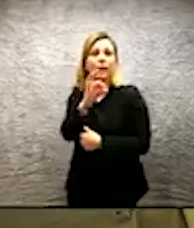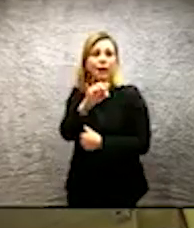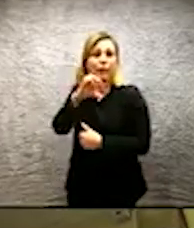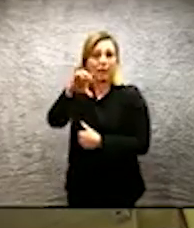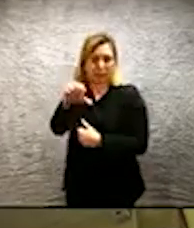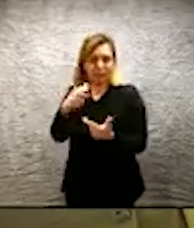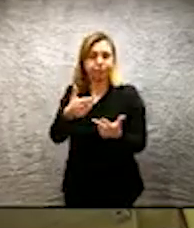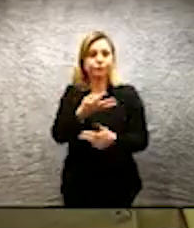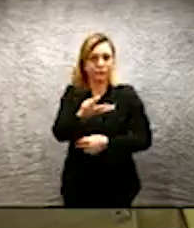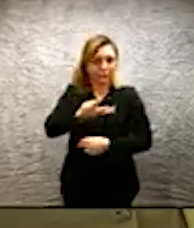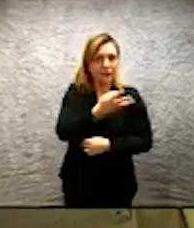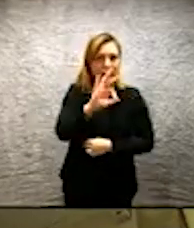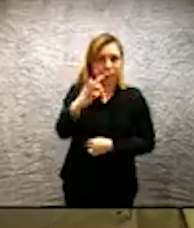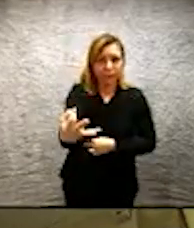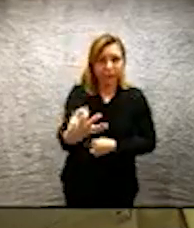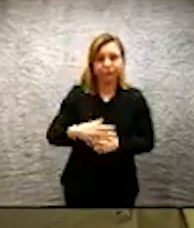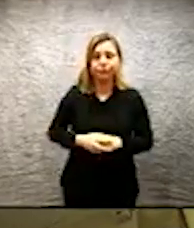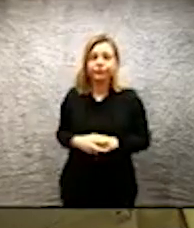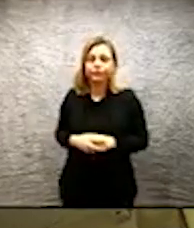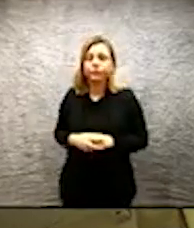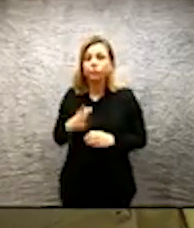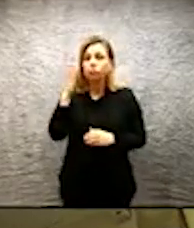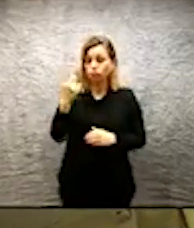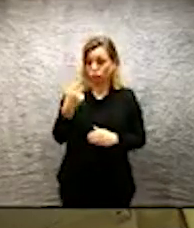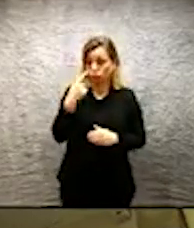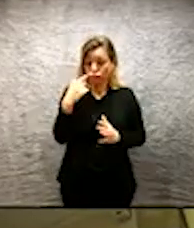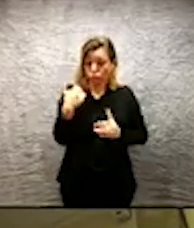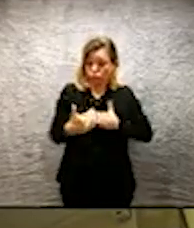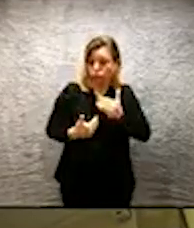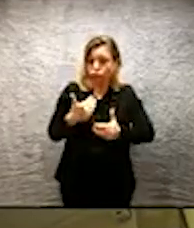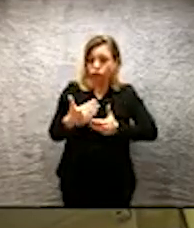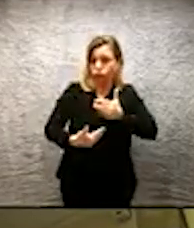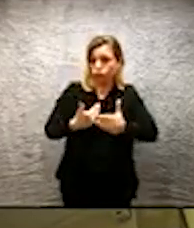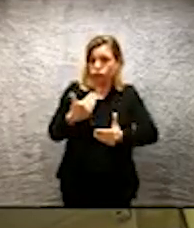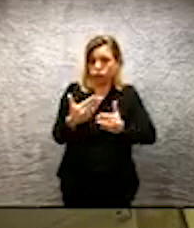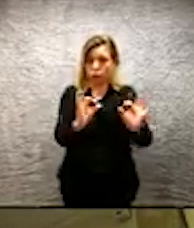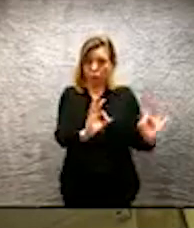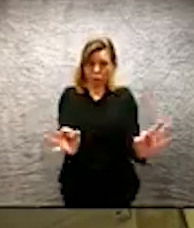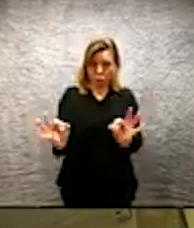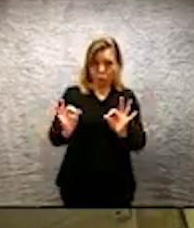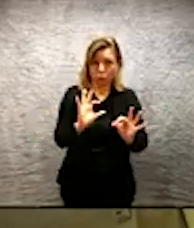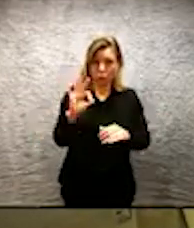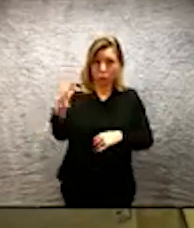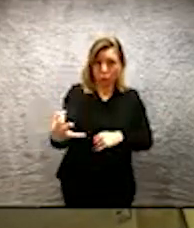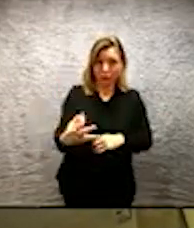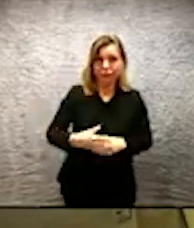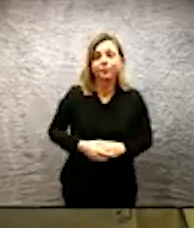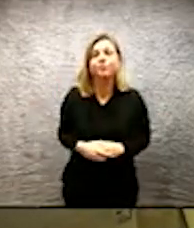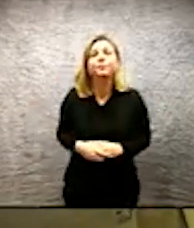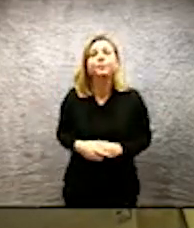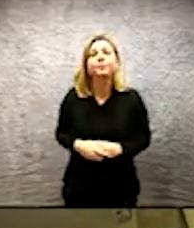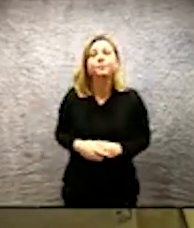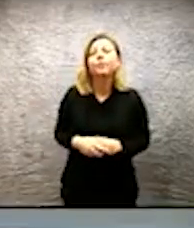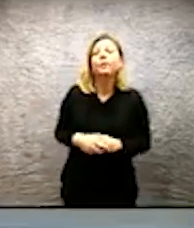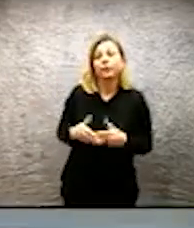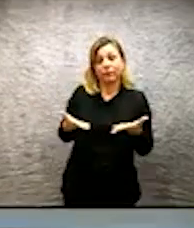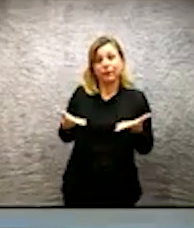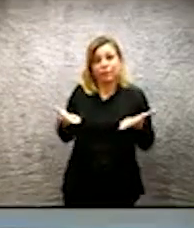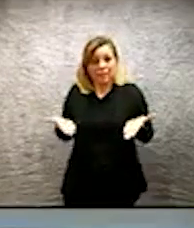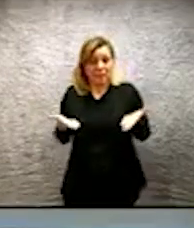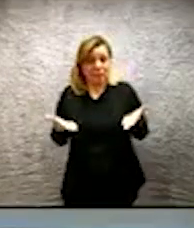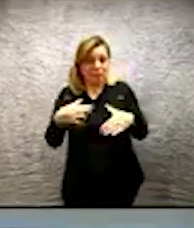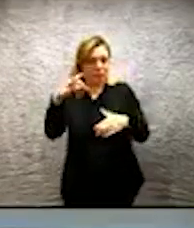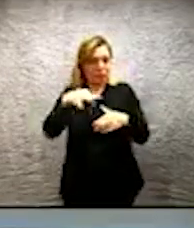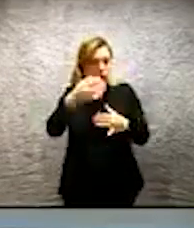l'avancée suit son cours plutôt correctement. Et l'objet de cette délibération, c'est de valider finalement